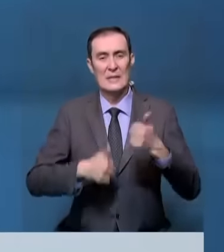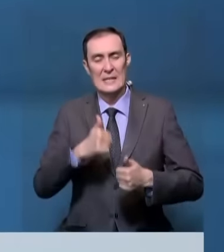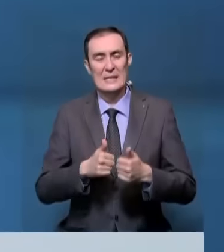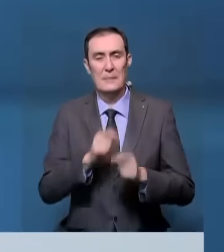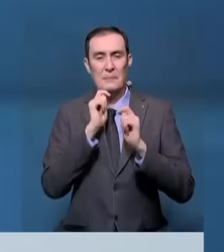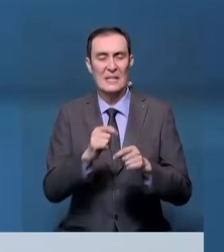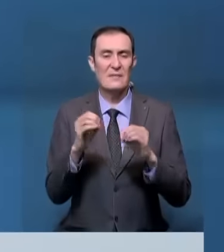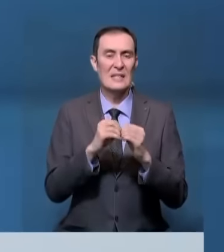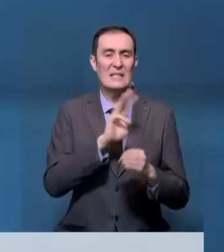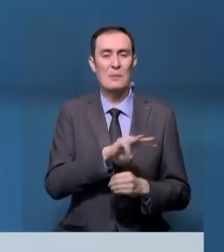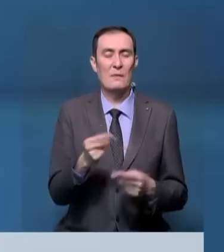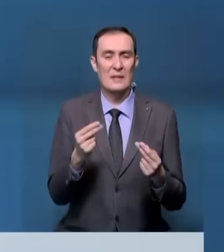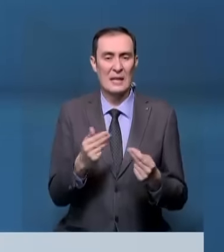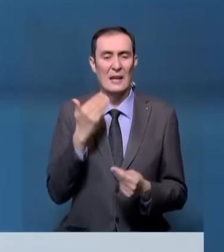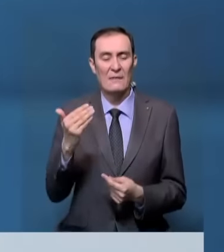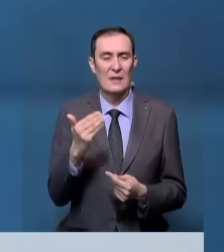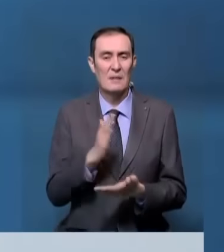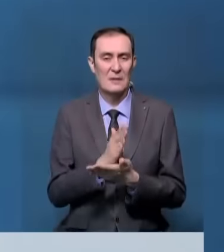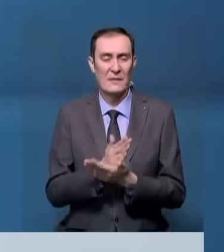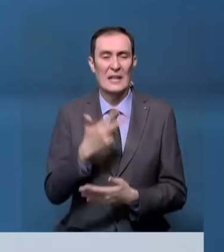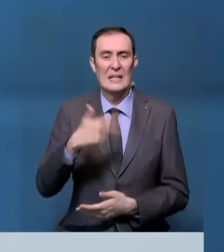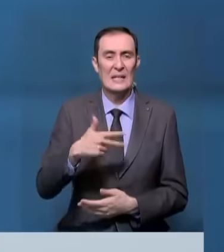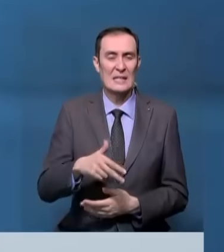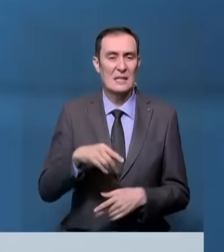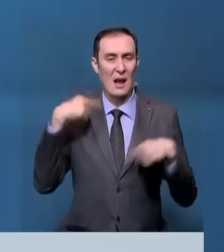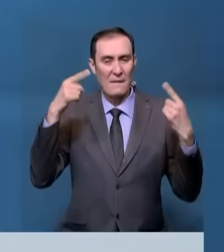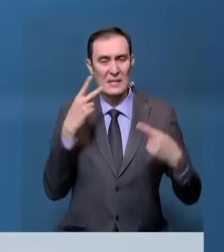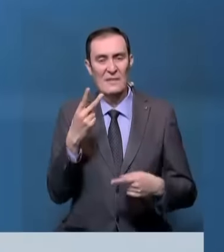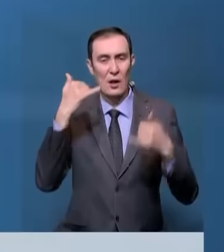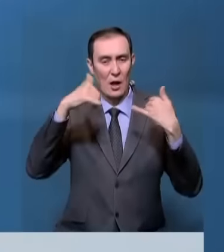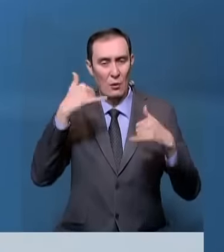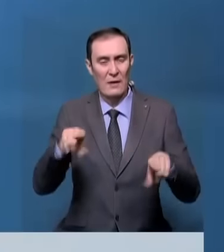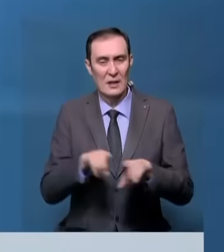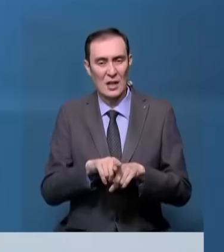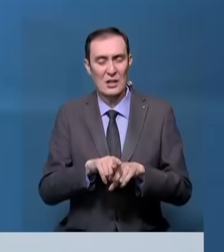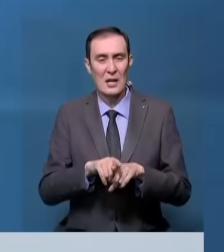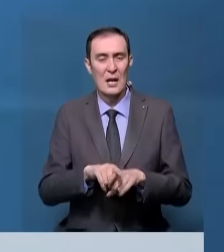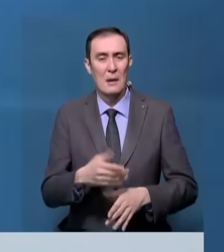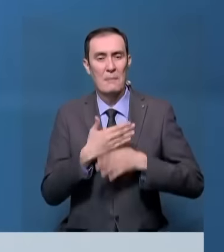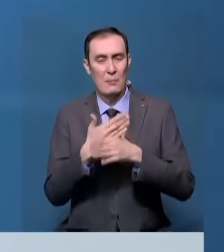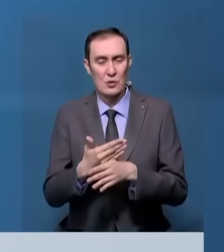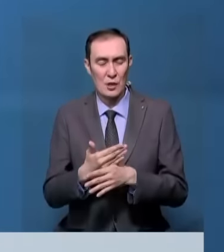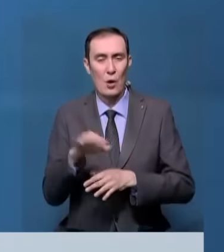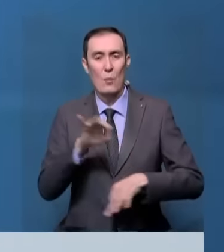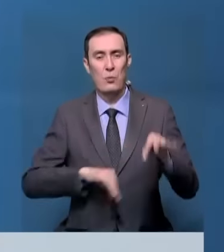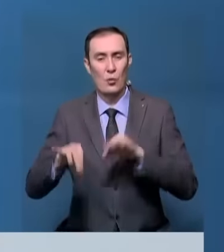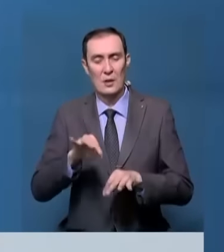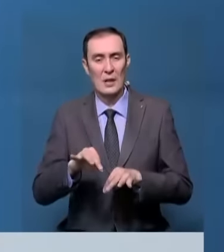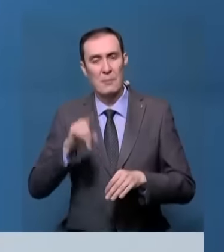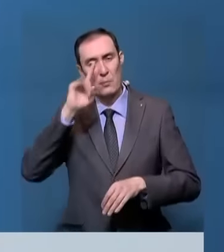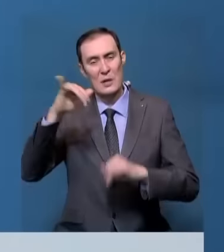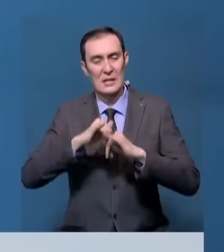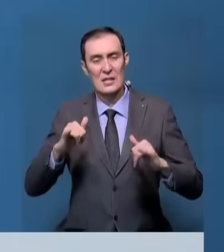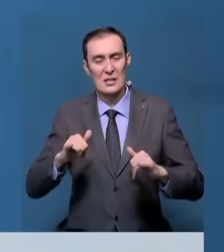приз в 10 миллионов тенге. В их распоряжении 30 овец и 2 коровы, а также звездный помощник. Проект направлен на